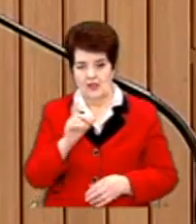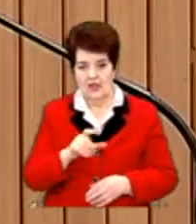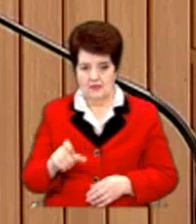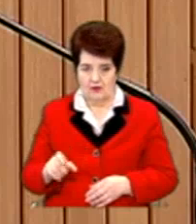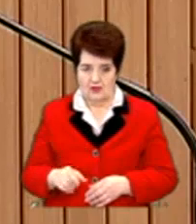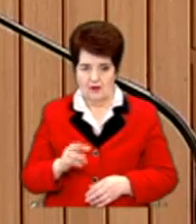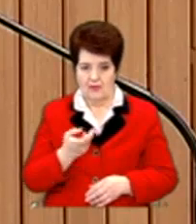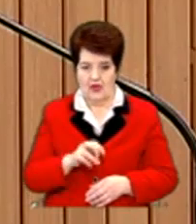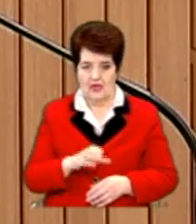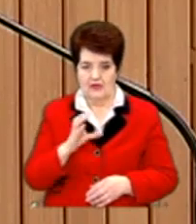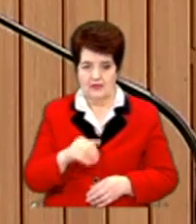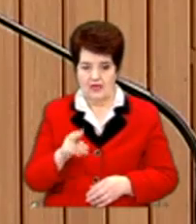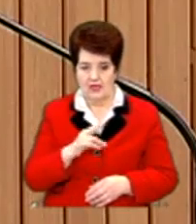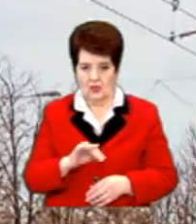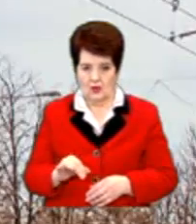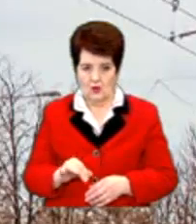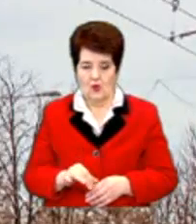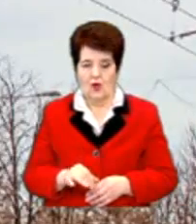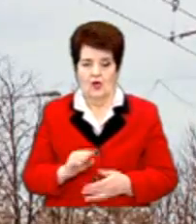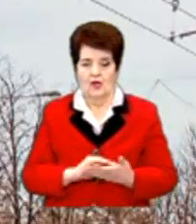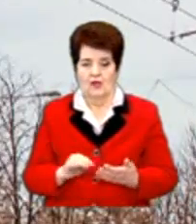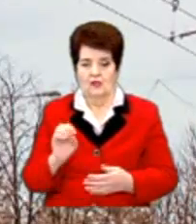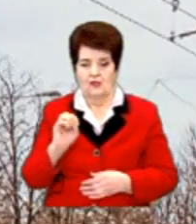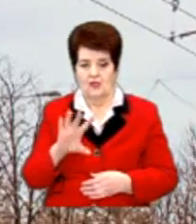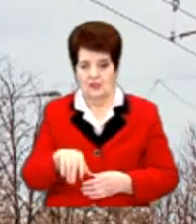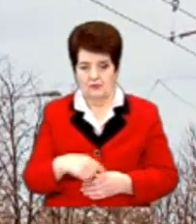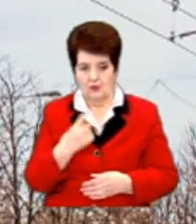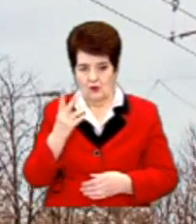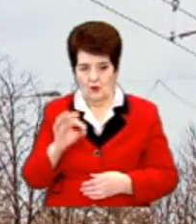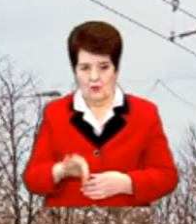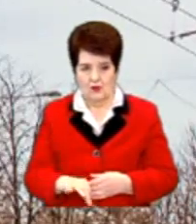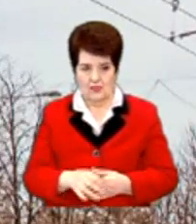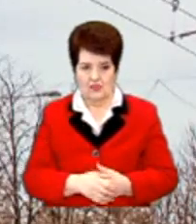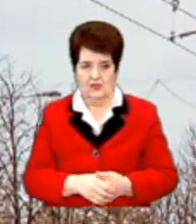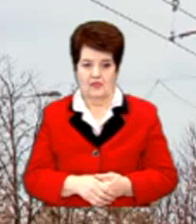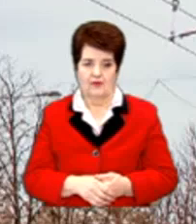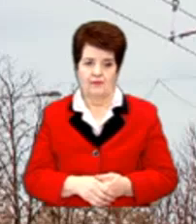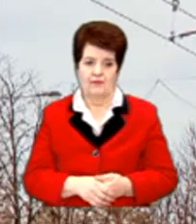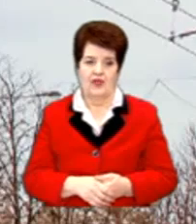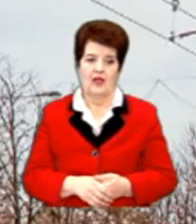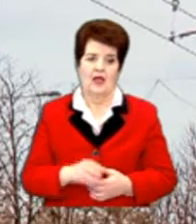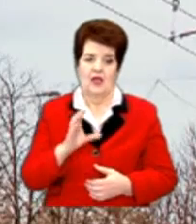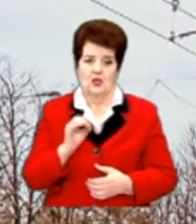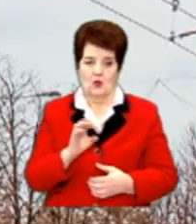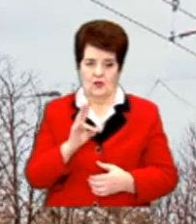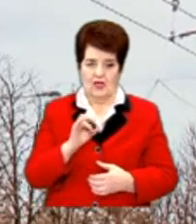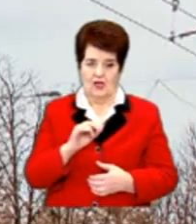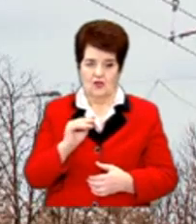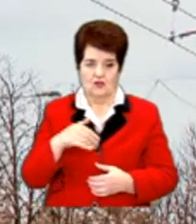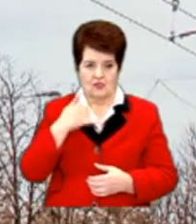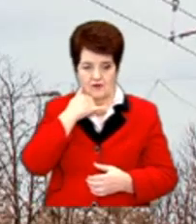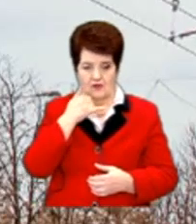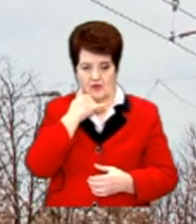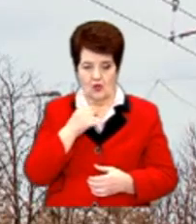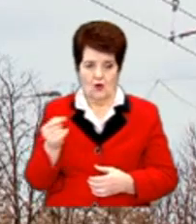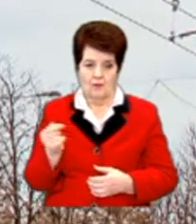iar pentru Maia Sandu, care ar accede în turul 2, ar vota 15,2% din alegători. Sondajul a fost efectuat telefonic pe un